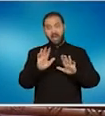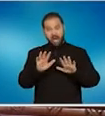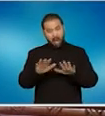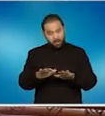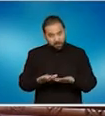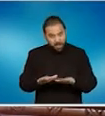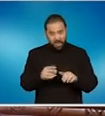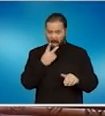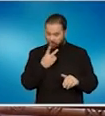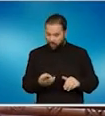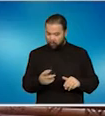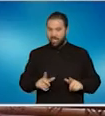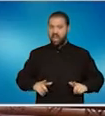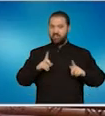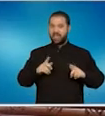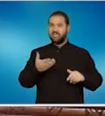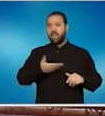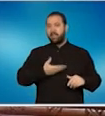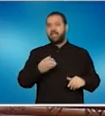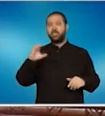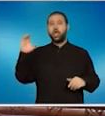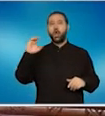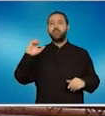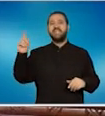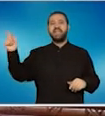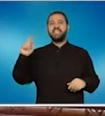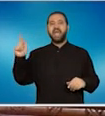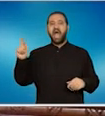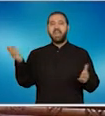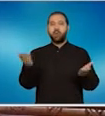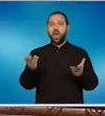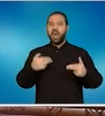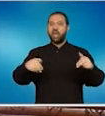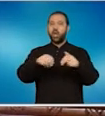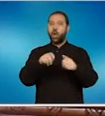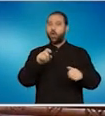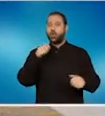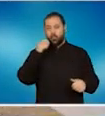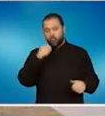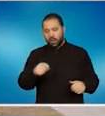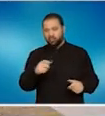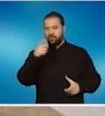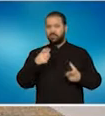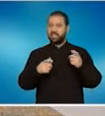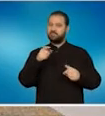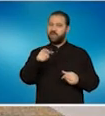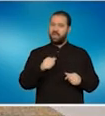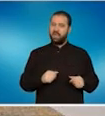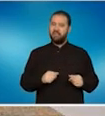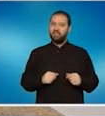ne-am apleca asupra vieții Părintelui Constantin Galeriu, pe care noi nu le cunoaștem despre dânsul.